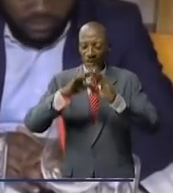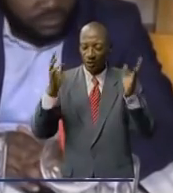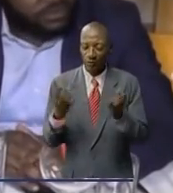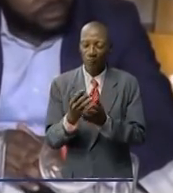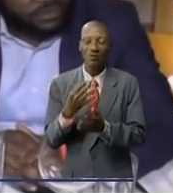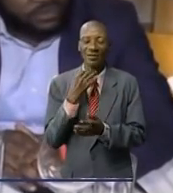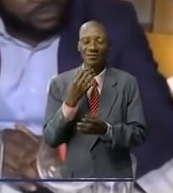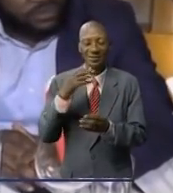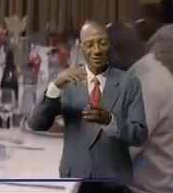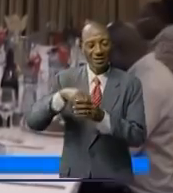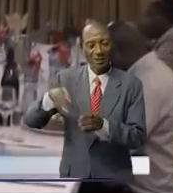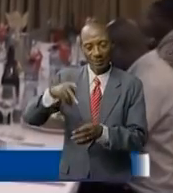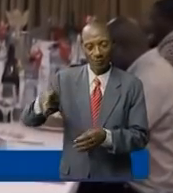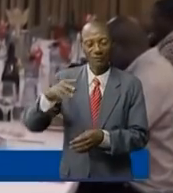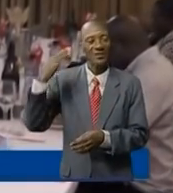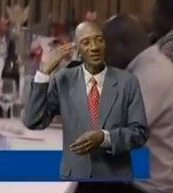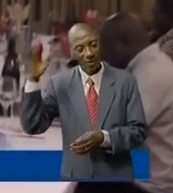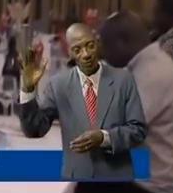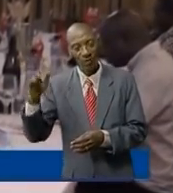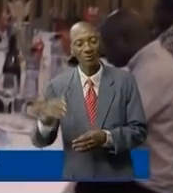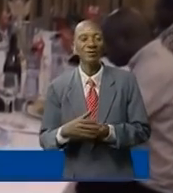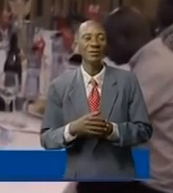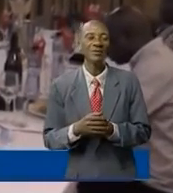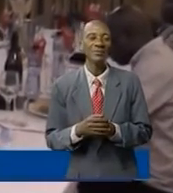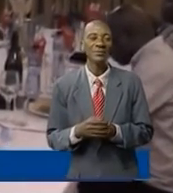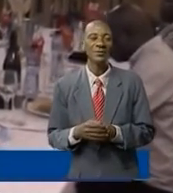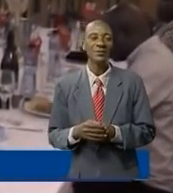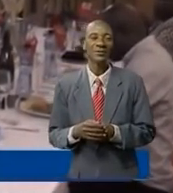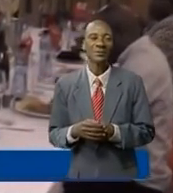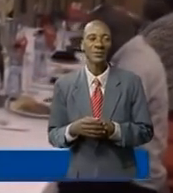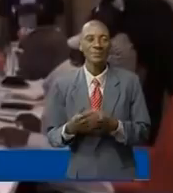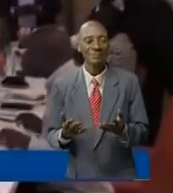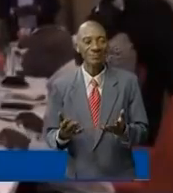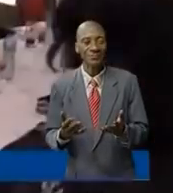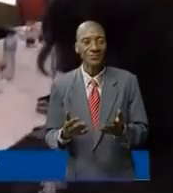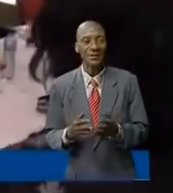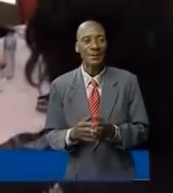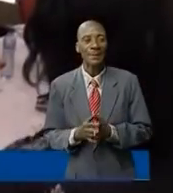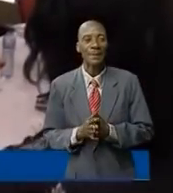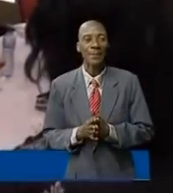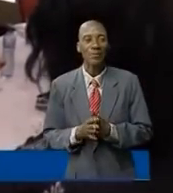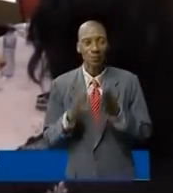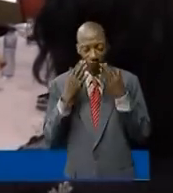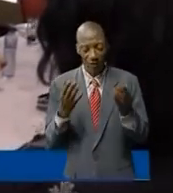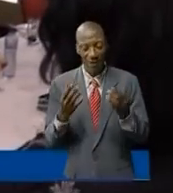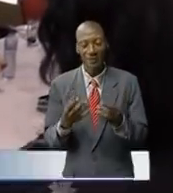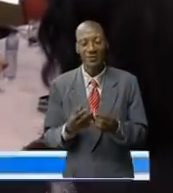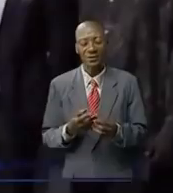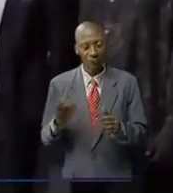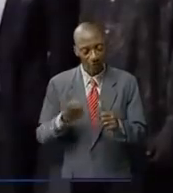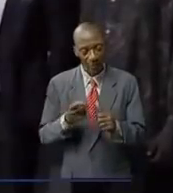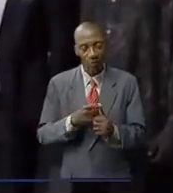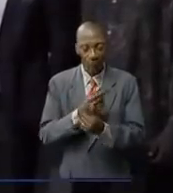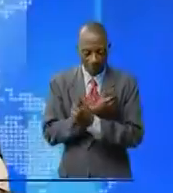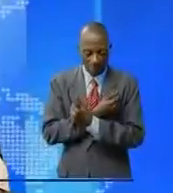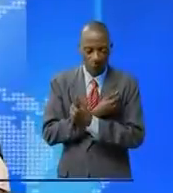problèmes du Grand Équateur. C'est autour d'un repas à l'africaine. La rencontre s'est terminée à l'hôtel Léon de la Gombe où elle a été